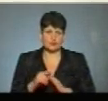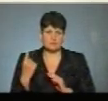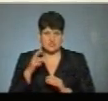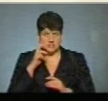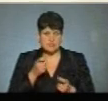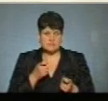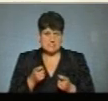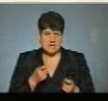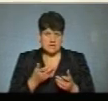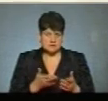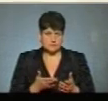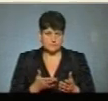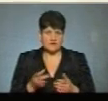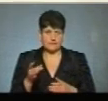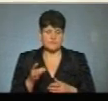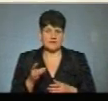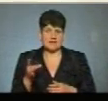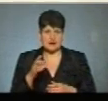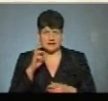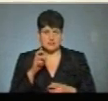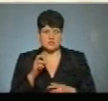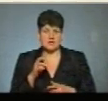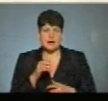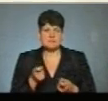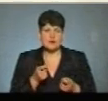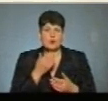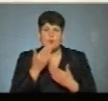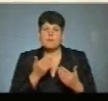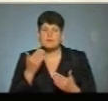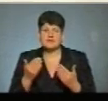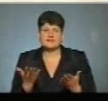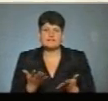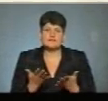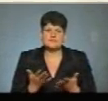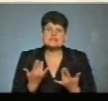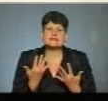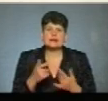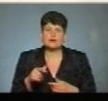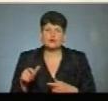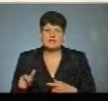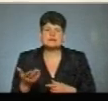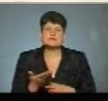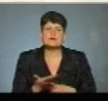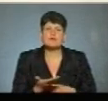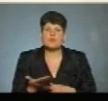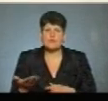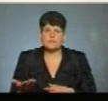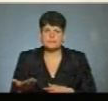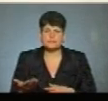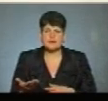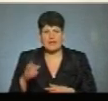запущено було як облдержадміністрацію на райдержадміністрації опитувальник, в якому мало би встановитися, скільки